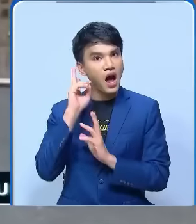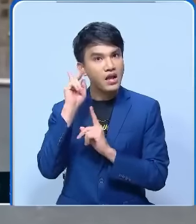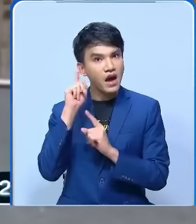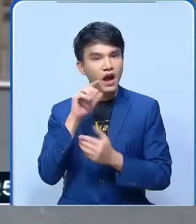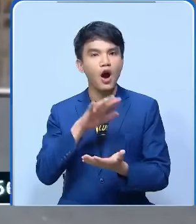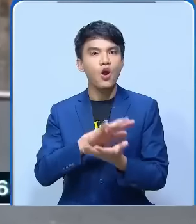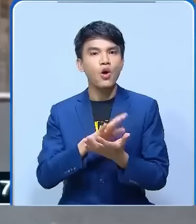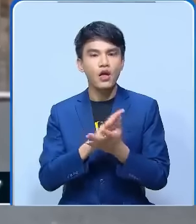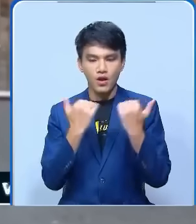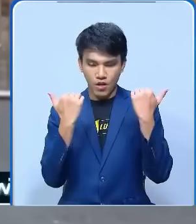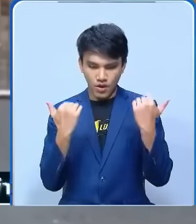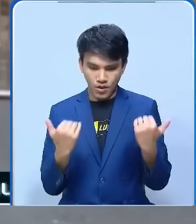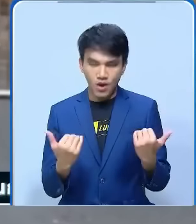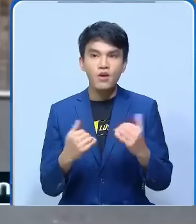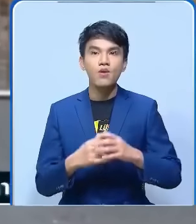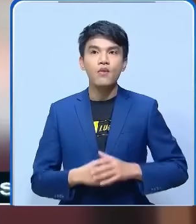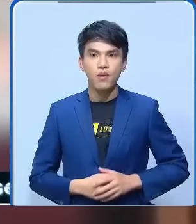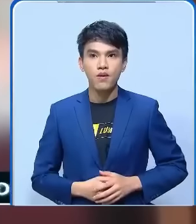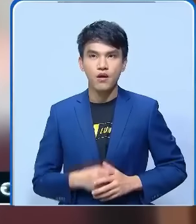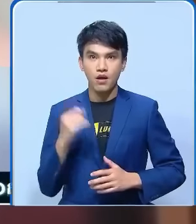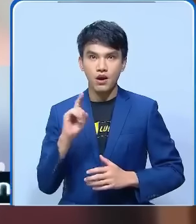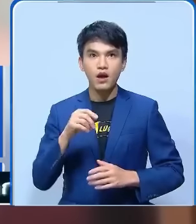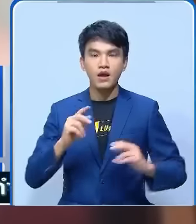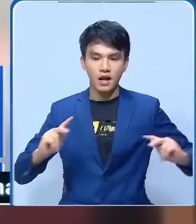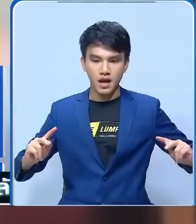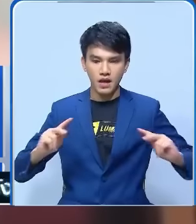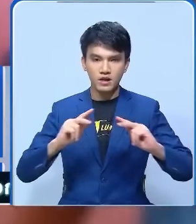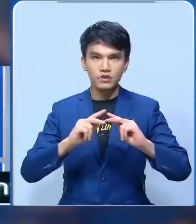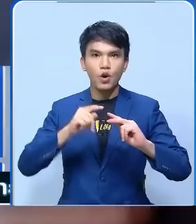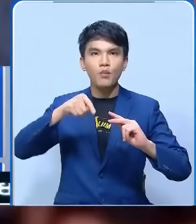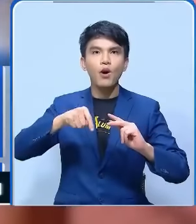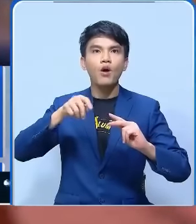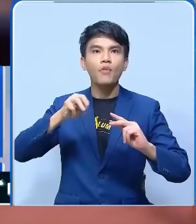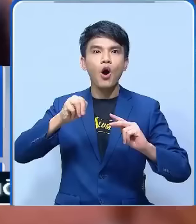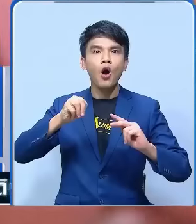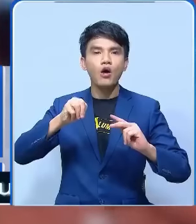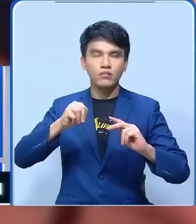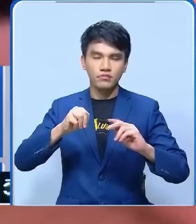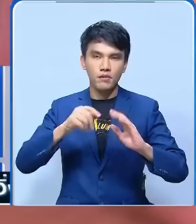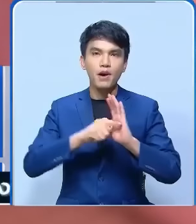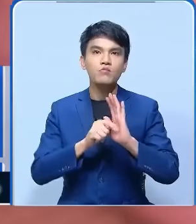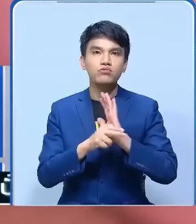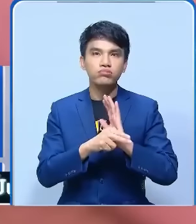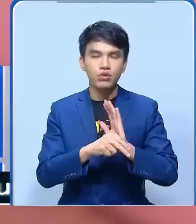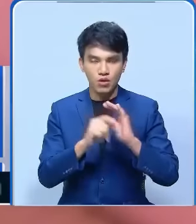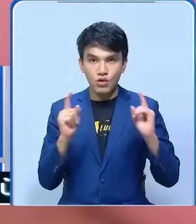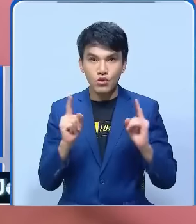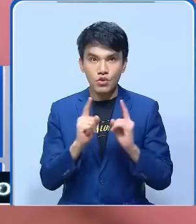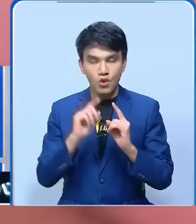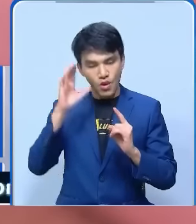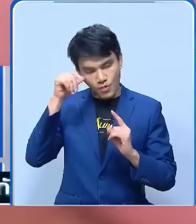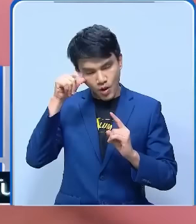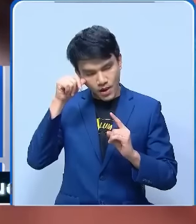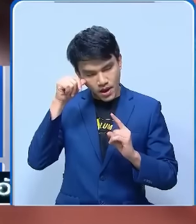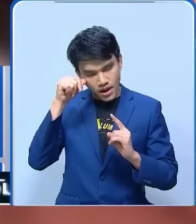โรงเรียนวันนี้ลงพื้นที่ไปพร้อมกับเจ้าหน้าที่พม.จังหวัดปทุมธานีจะพาไปเจอกับทางผู้ปกครอง